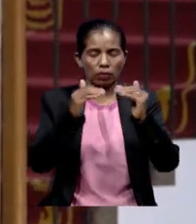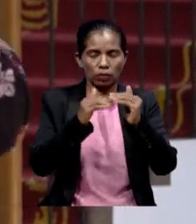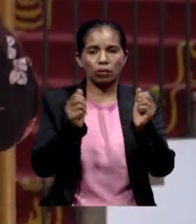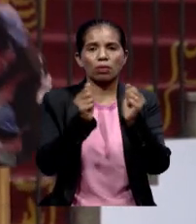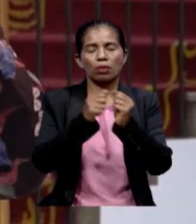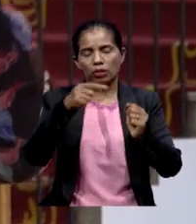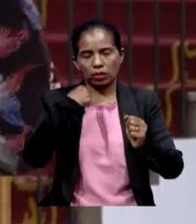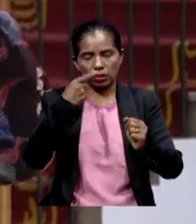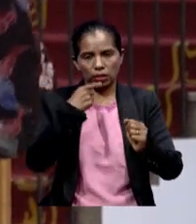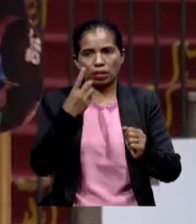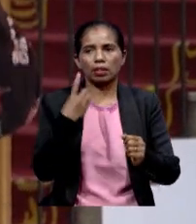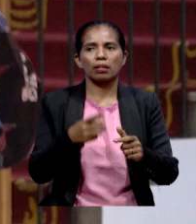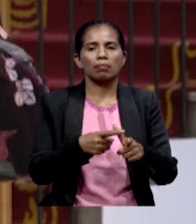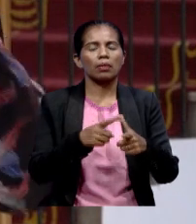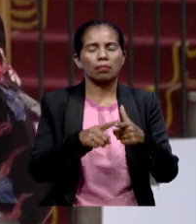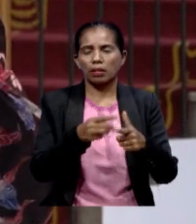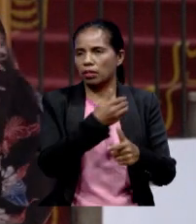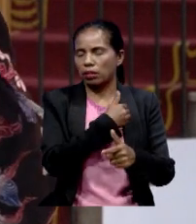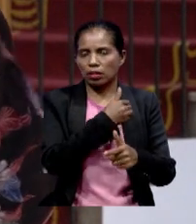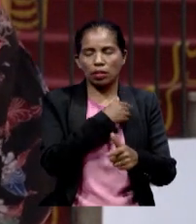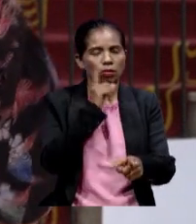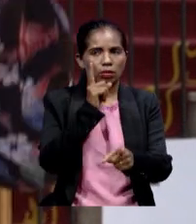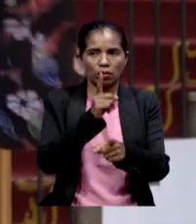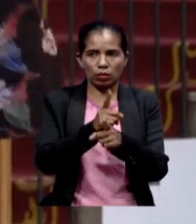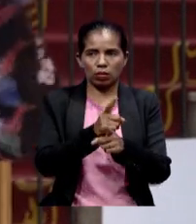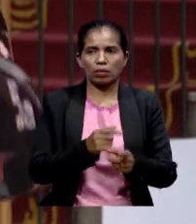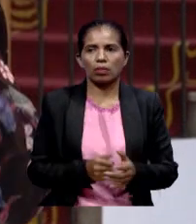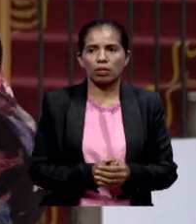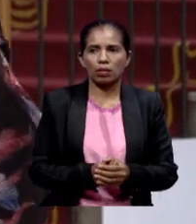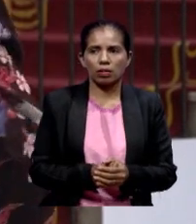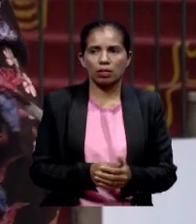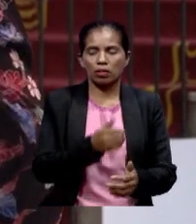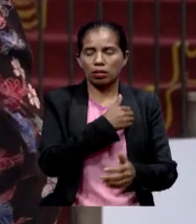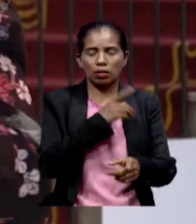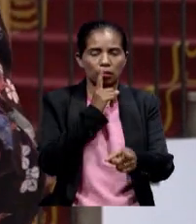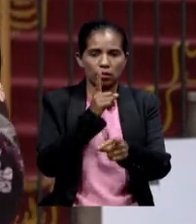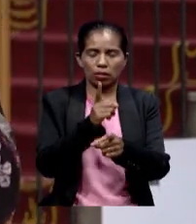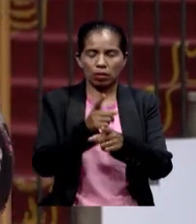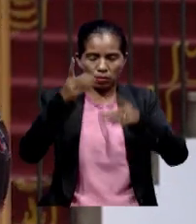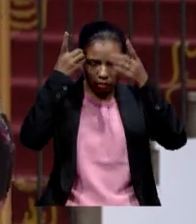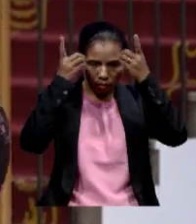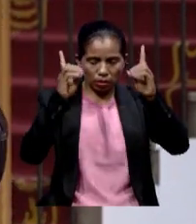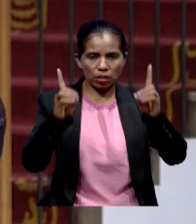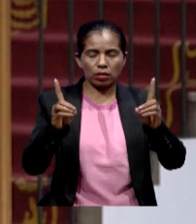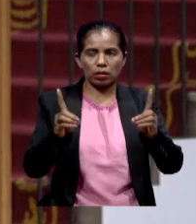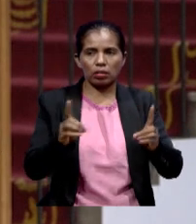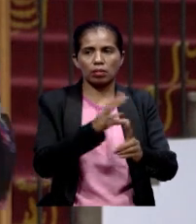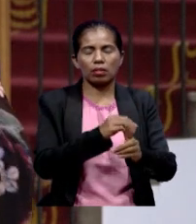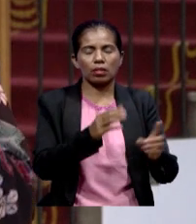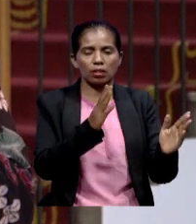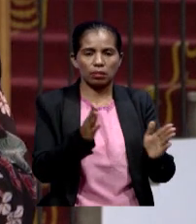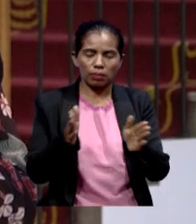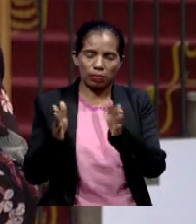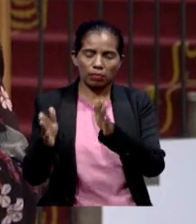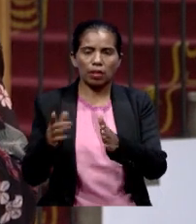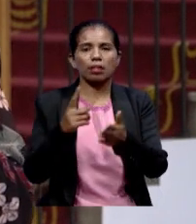siapa-siapa yang lagi kita, tapi belum semuanya belum fix, artinya belum diputuskan, tapi masih pengaturan awal ke siapa-siapa harus